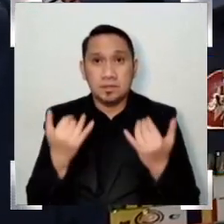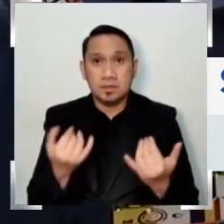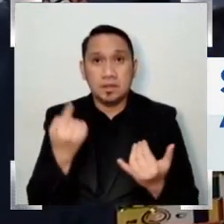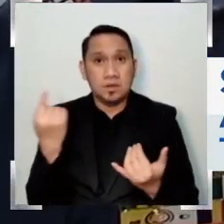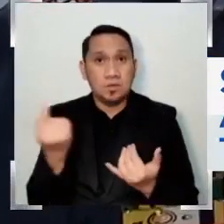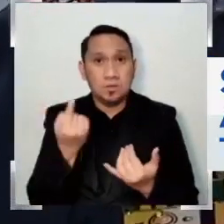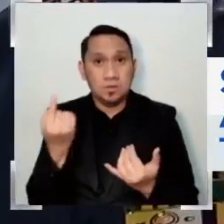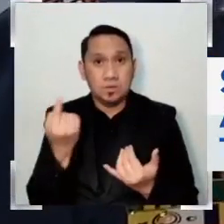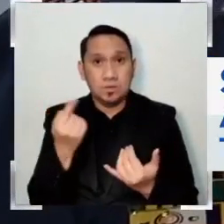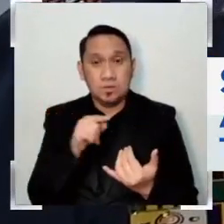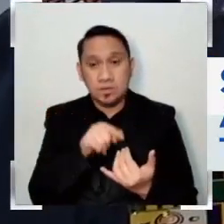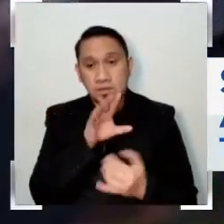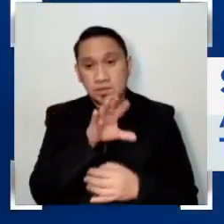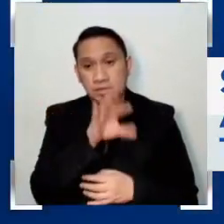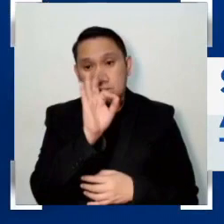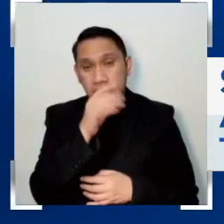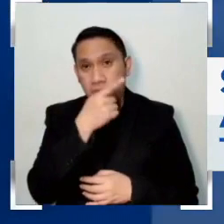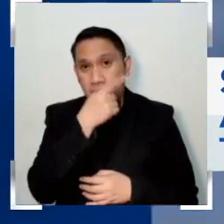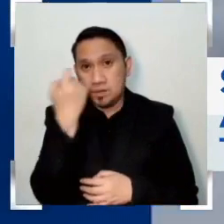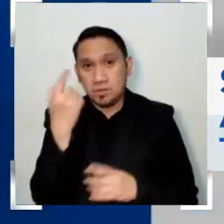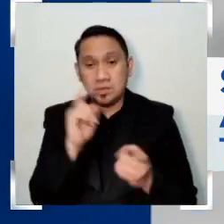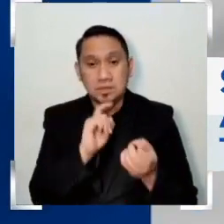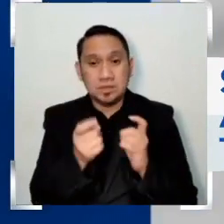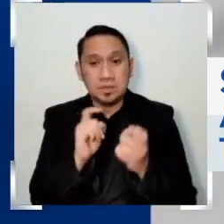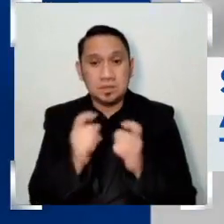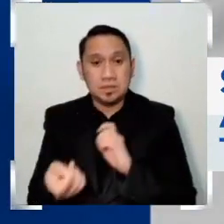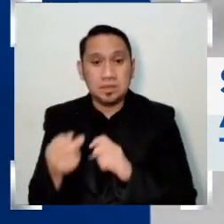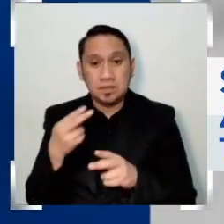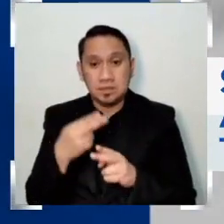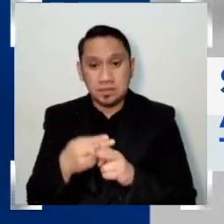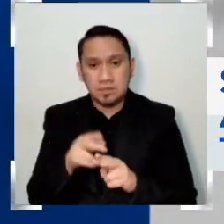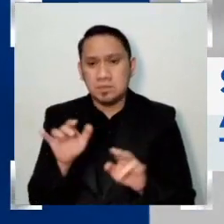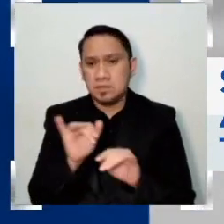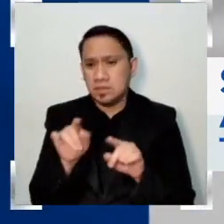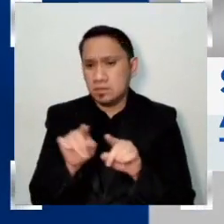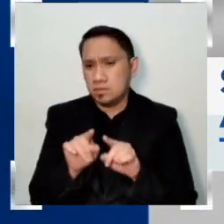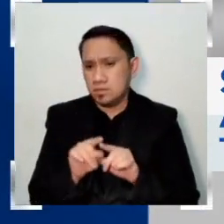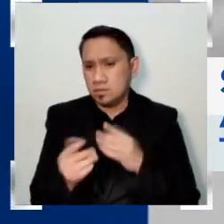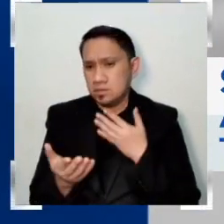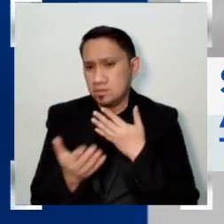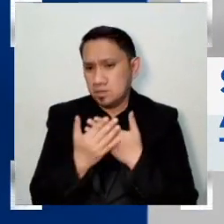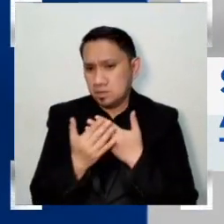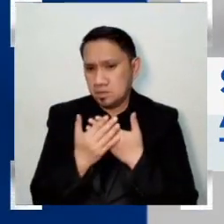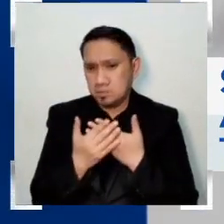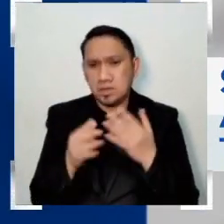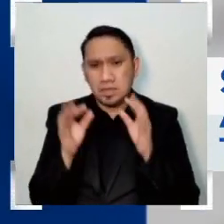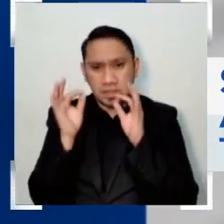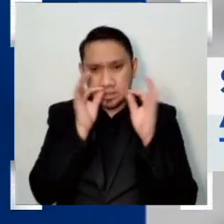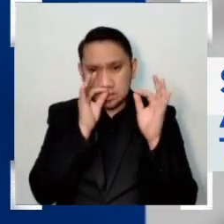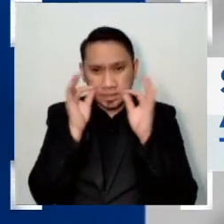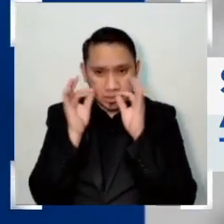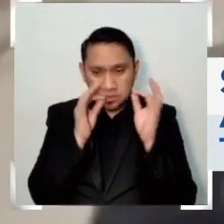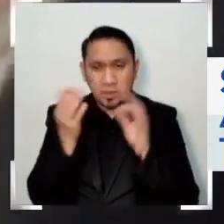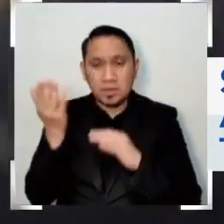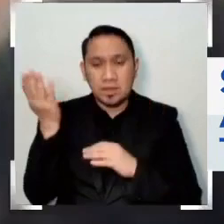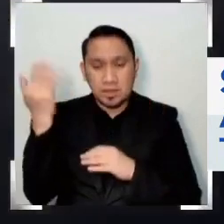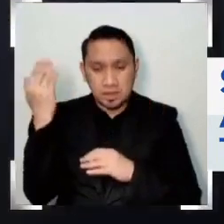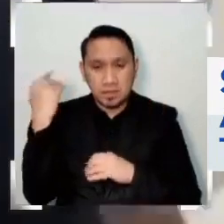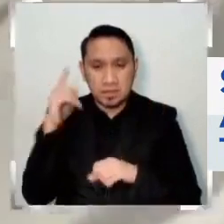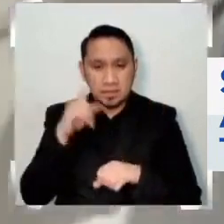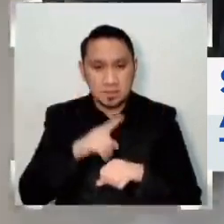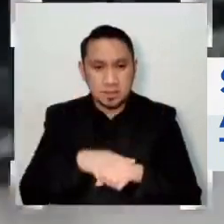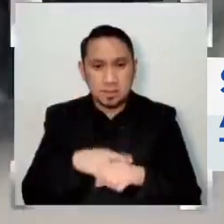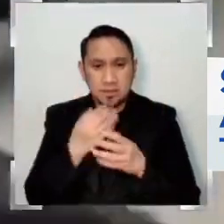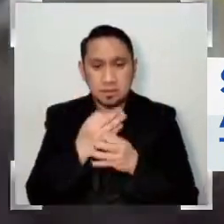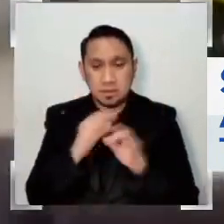ngayon lang siya natrace kasi nag-iba-iba siya ng pangalan. Nakulong na rin daw si Solis sa illegal na droga noong panahon ng Oplantokang pero nakalaya rin.